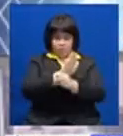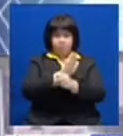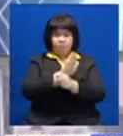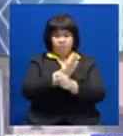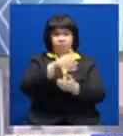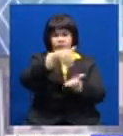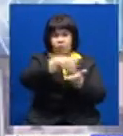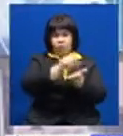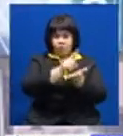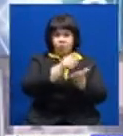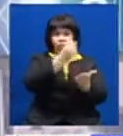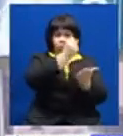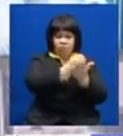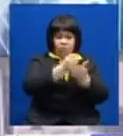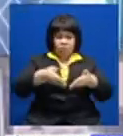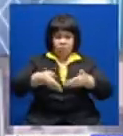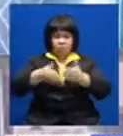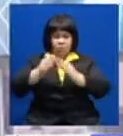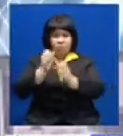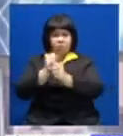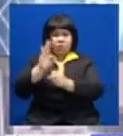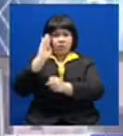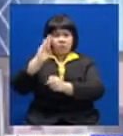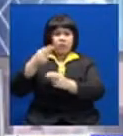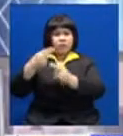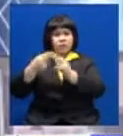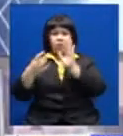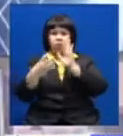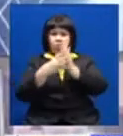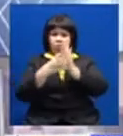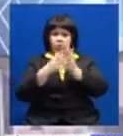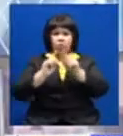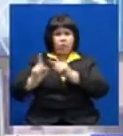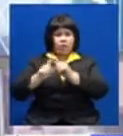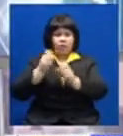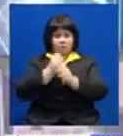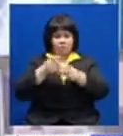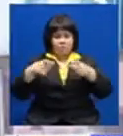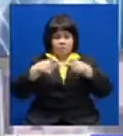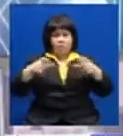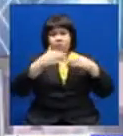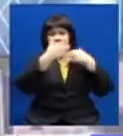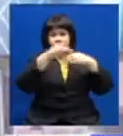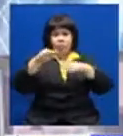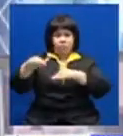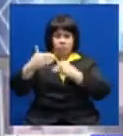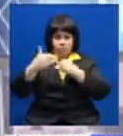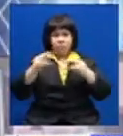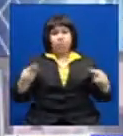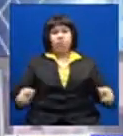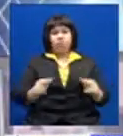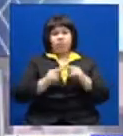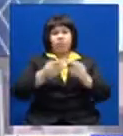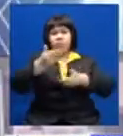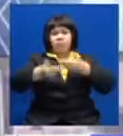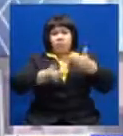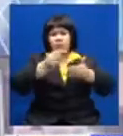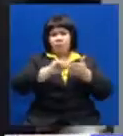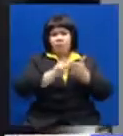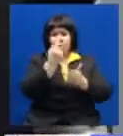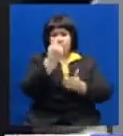ค่ะทั้งจดทะเบียนจัดตั้งบริษัทจดทะเบียนเครื่องหมายการค้าและทำบัตรผู้ส่งออกนำเข้านำร่องที่กระทรวงพาณิชย์เป็นแห่งแรก